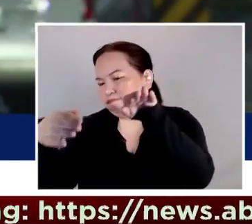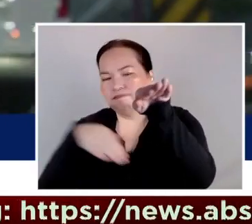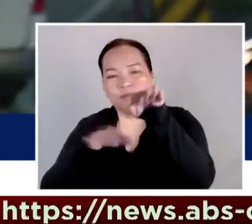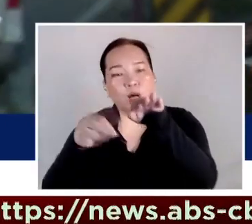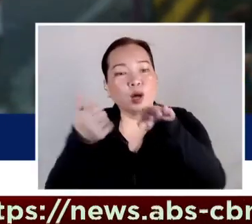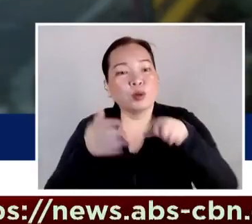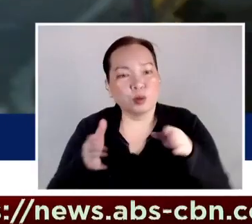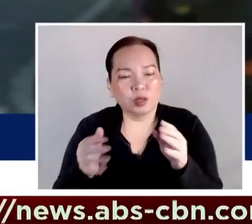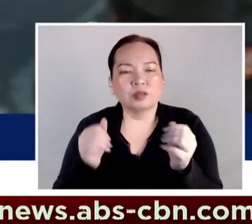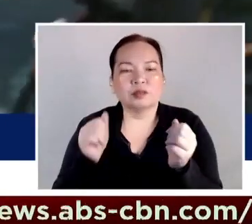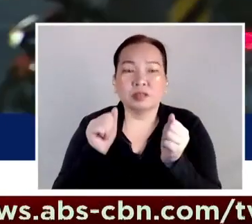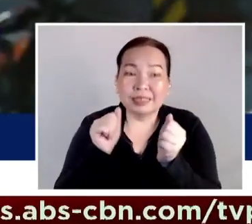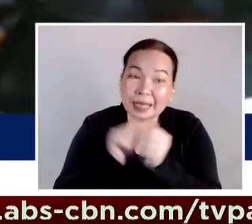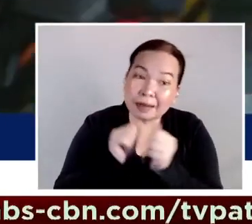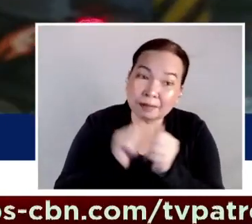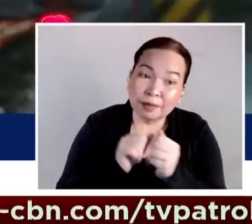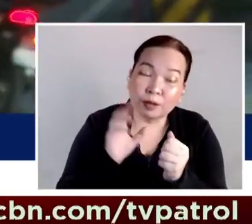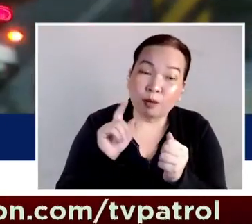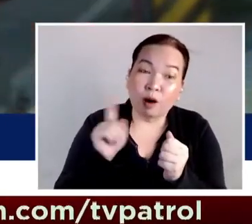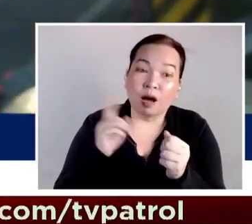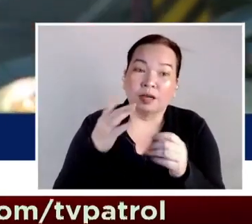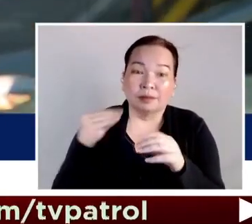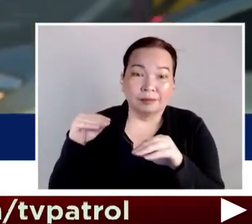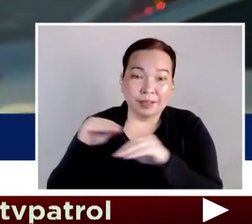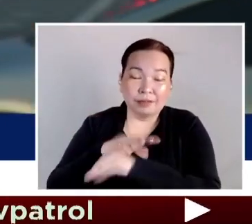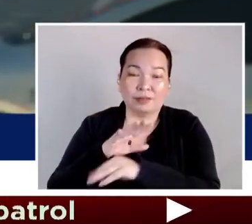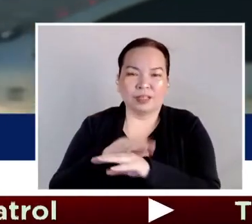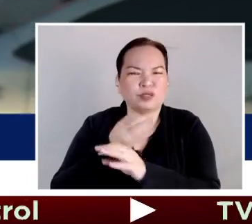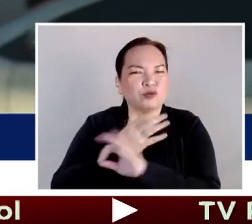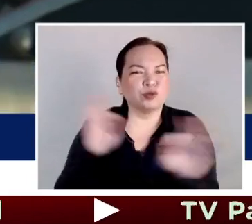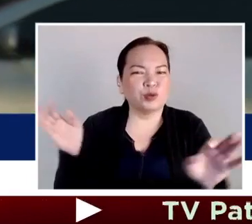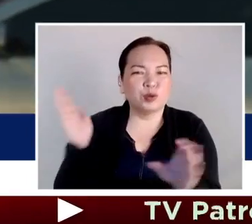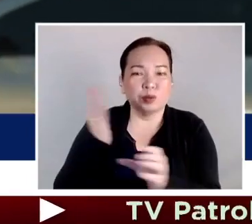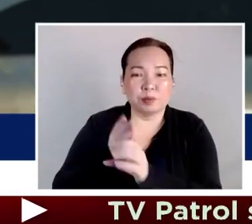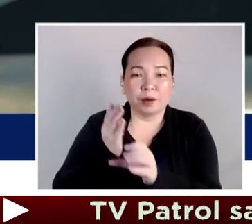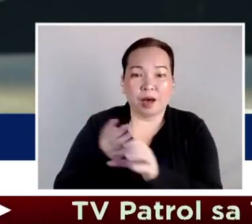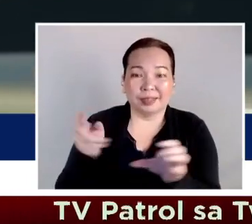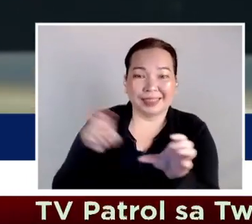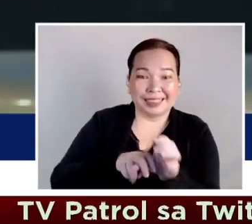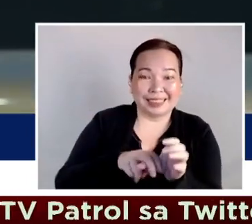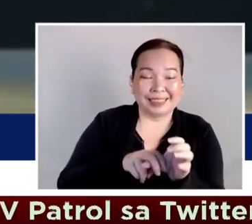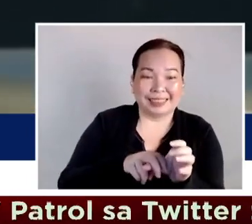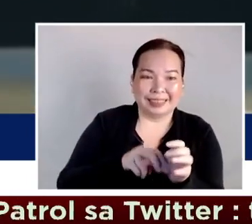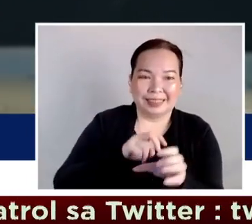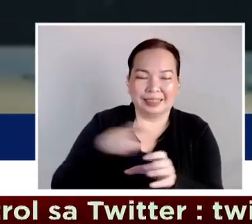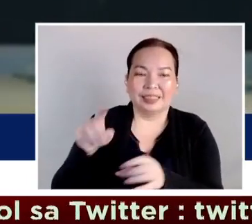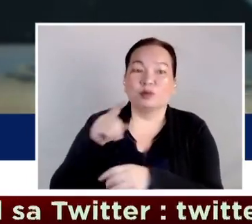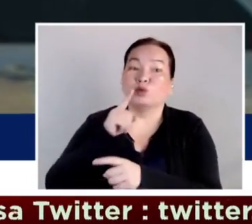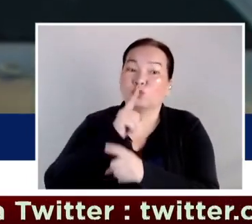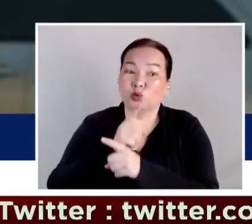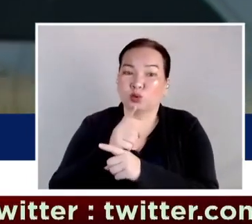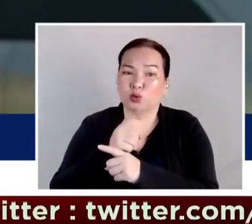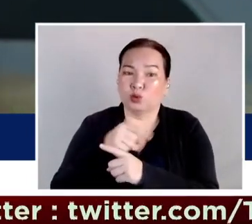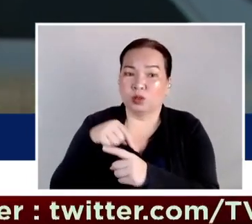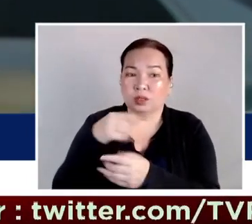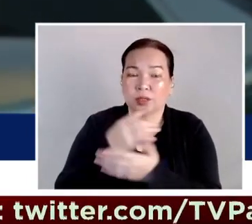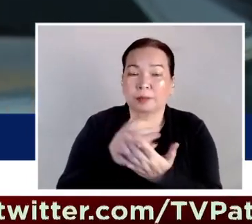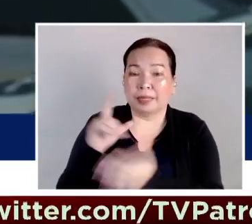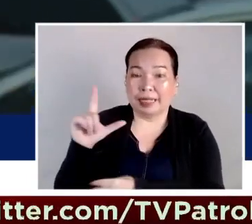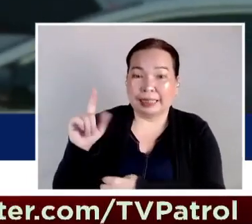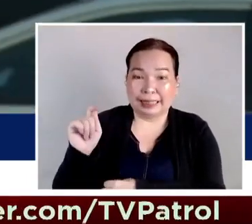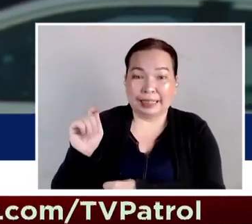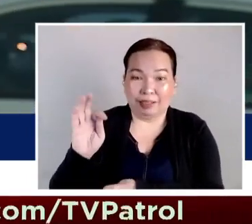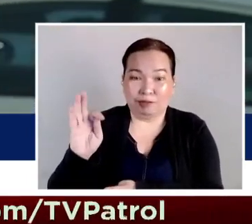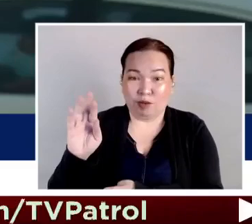yung libreng sakay na EDSA busway. Samantala, speaking of libreng sakay, paubos na yung budget ng LTFRB.